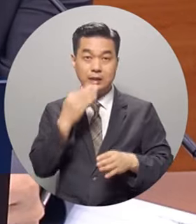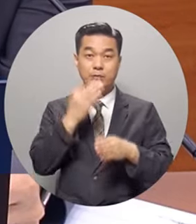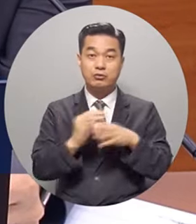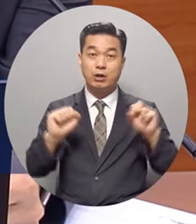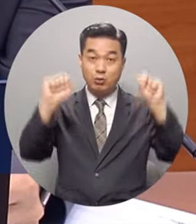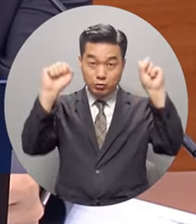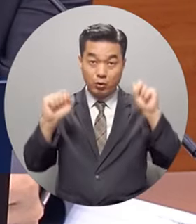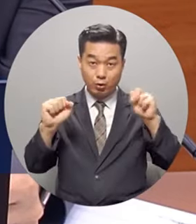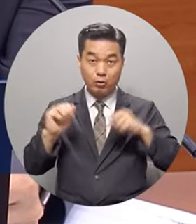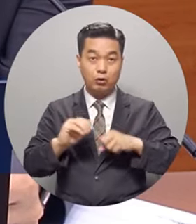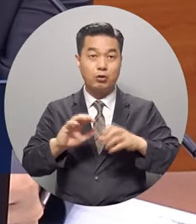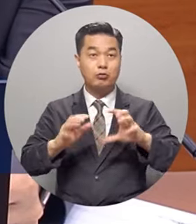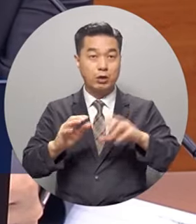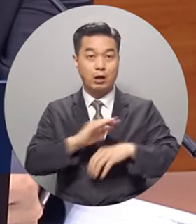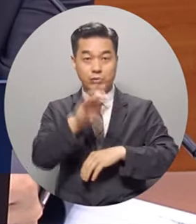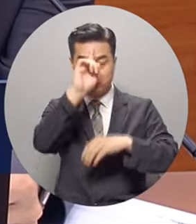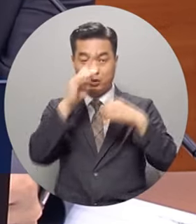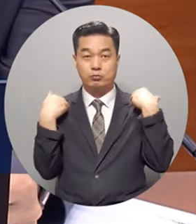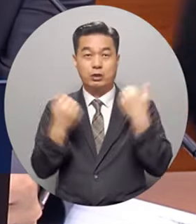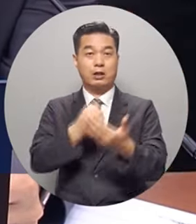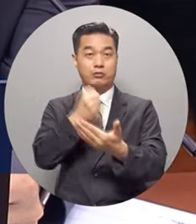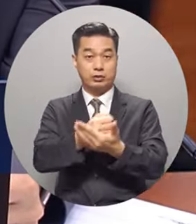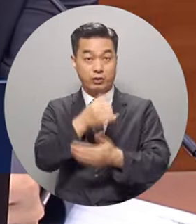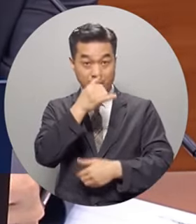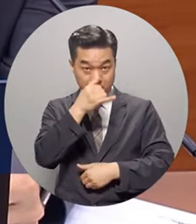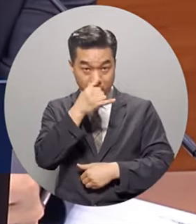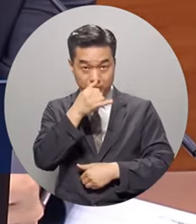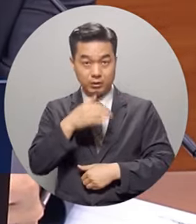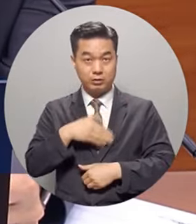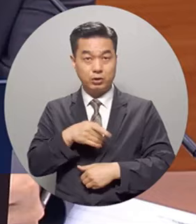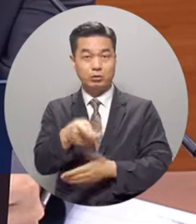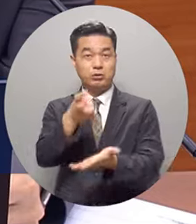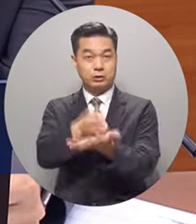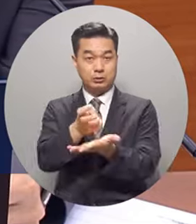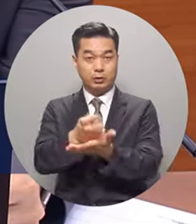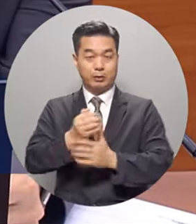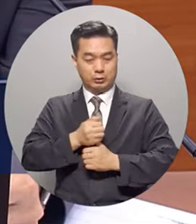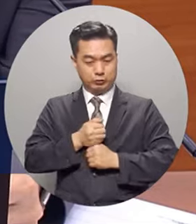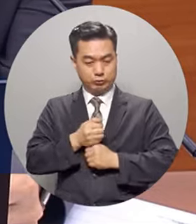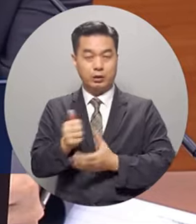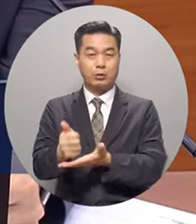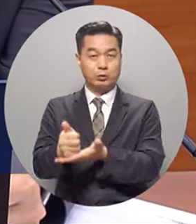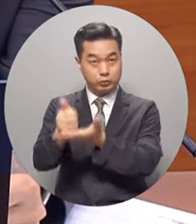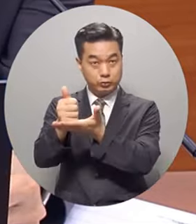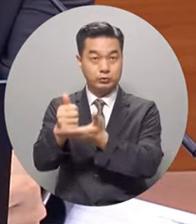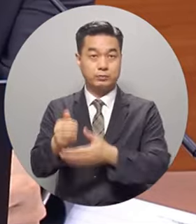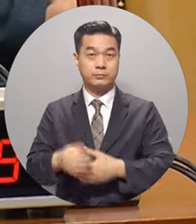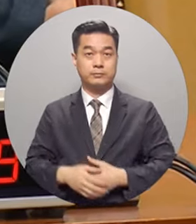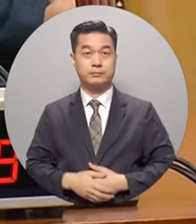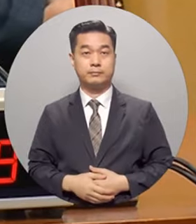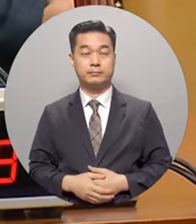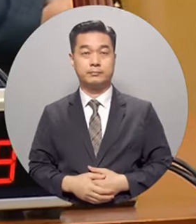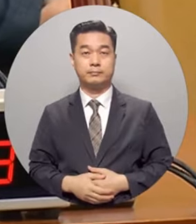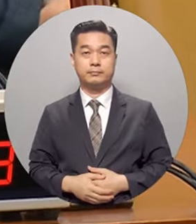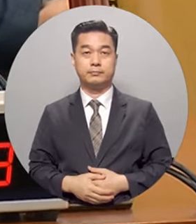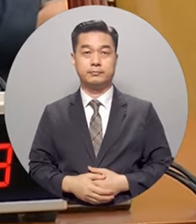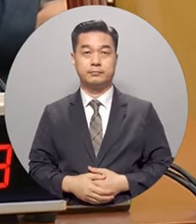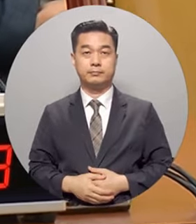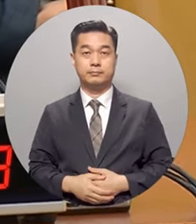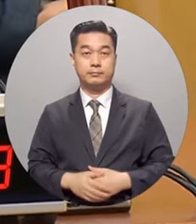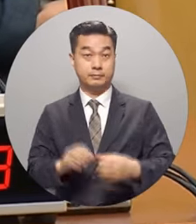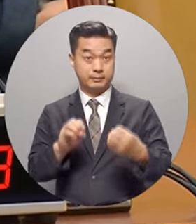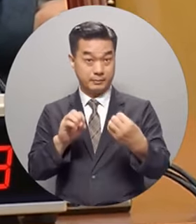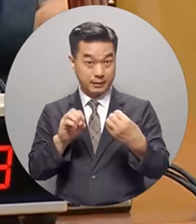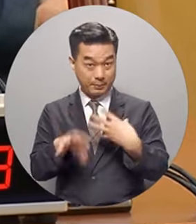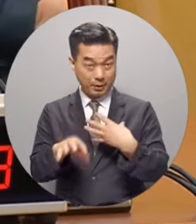국가가 우리나라 정부가 규정하고 있습니다. 저도 그 법을 준수하고 존중합니다. 답변 자체를